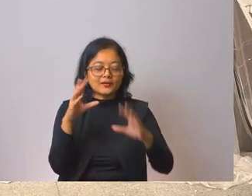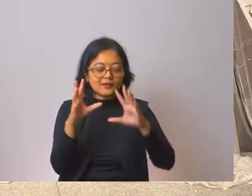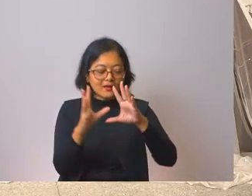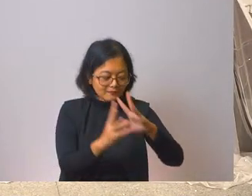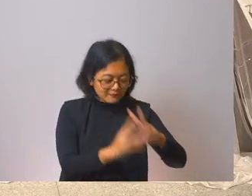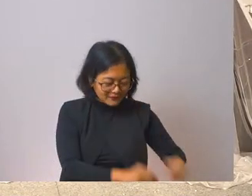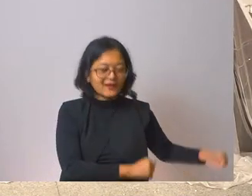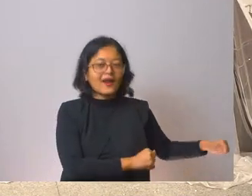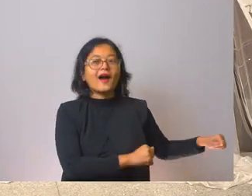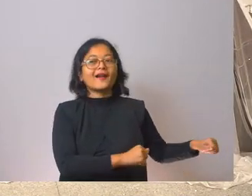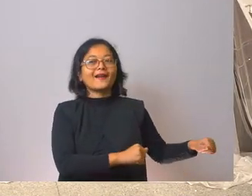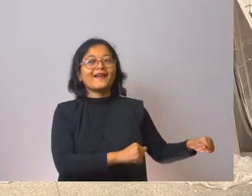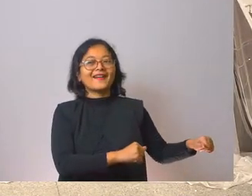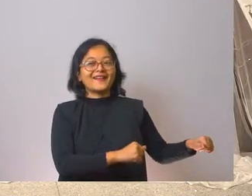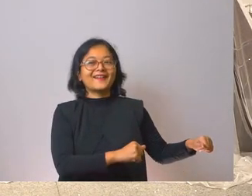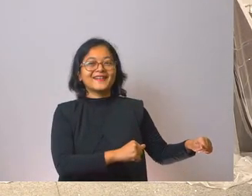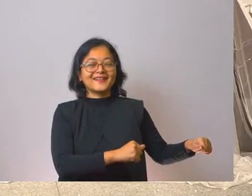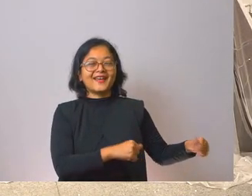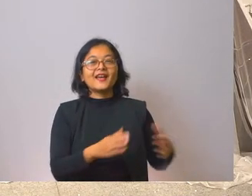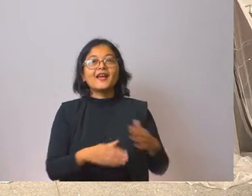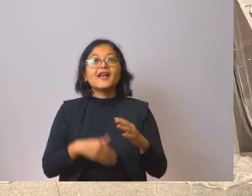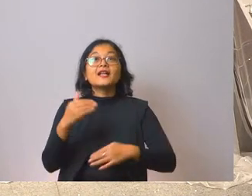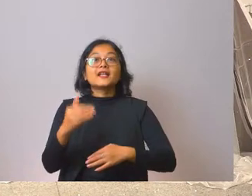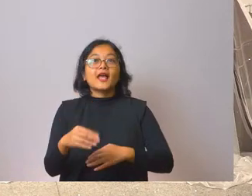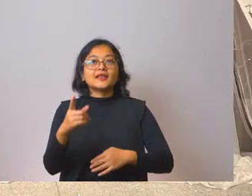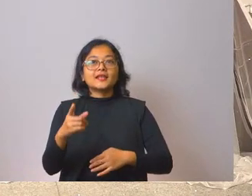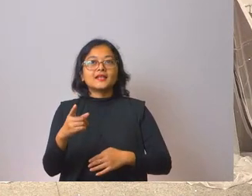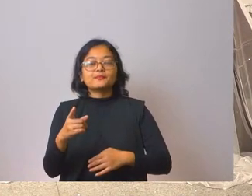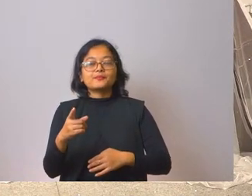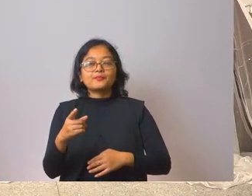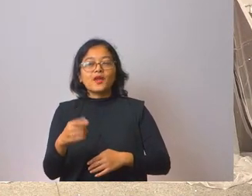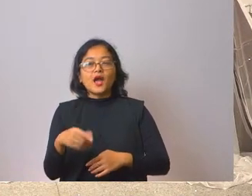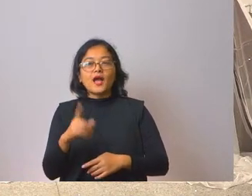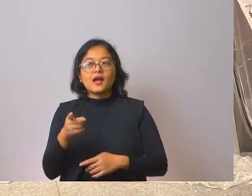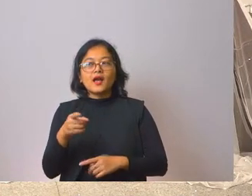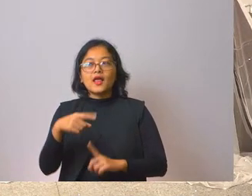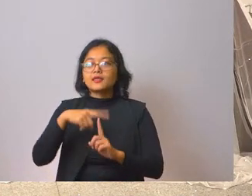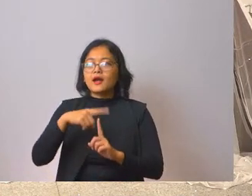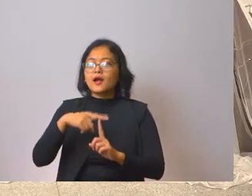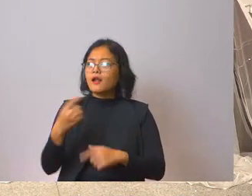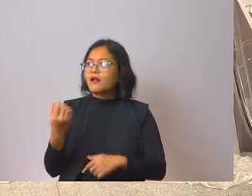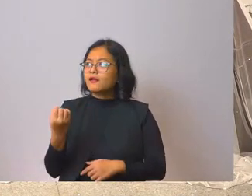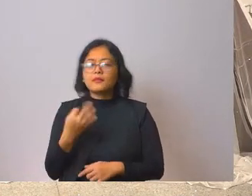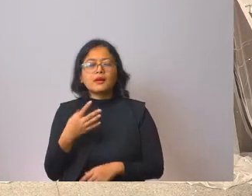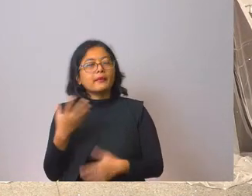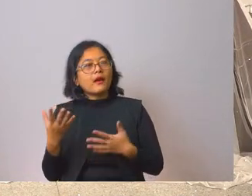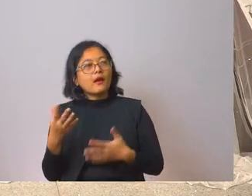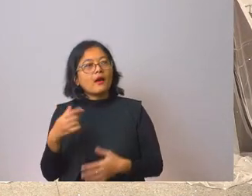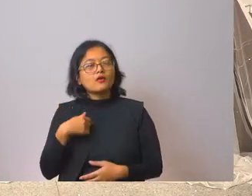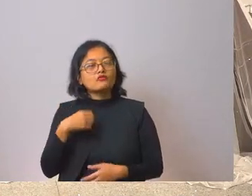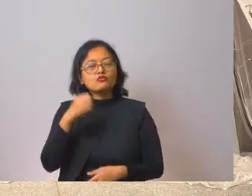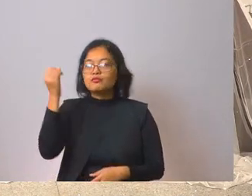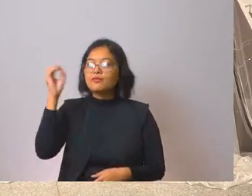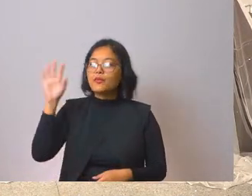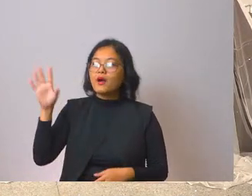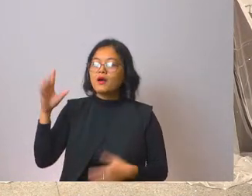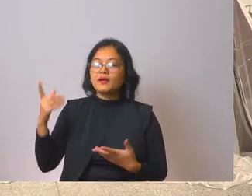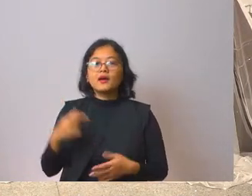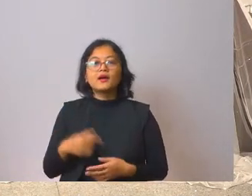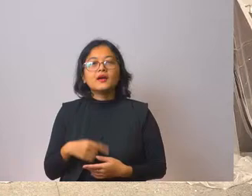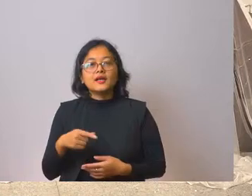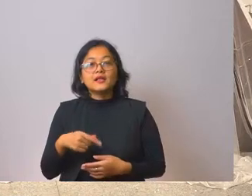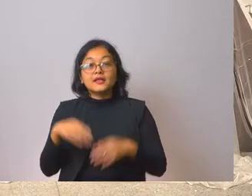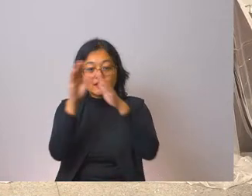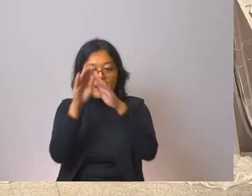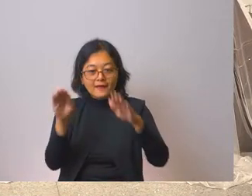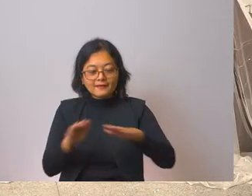Natal senior dan anak. Persiapannya cukup berdarah-darah kayaknya ini ya.